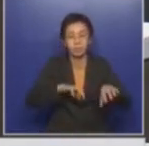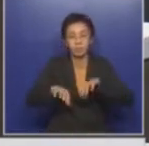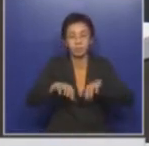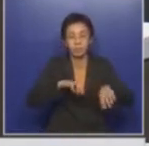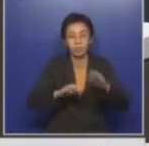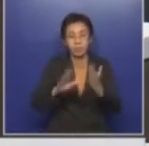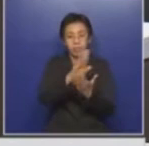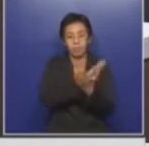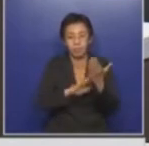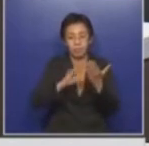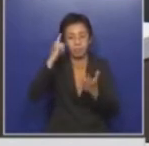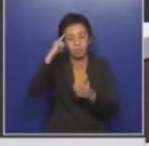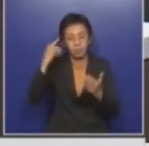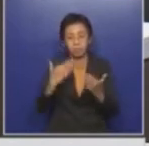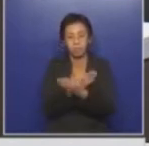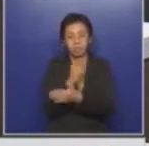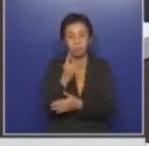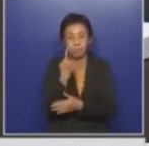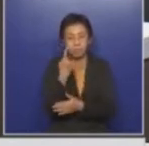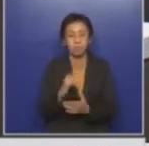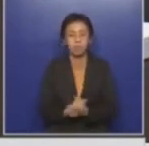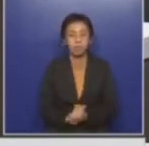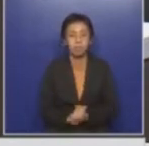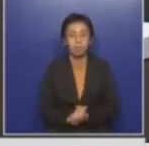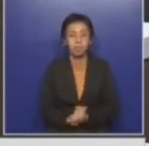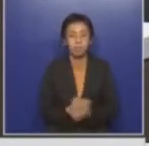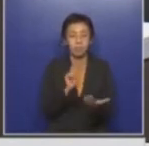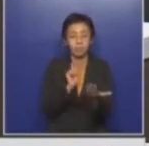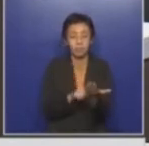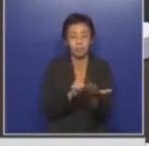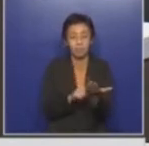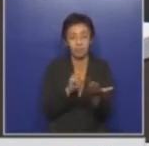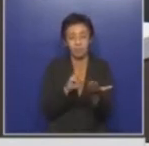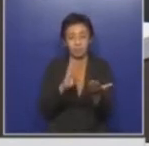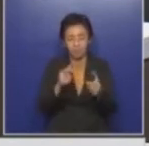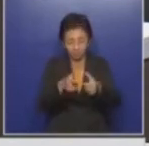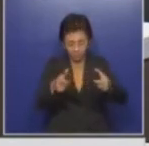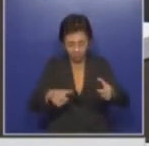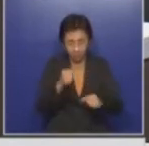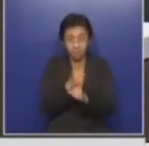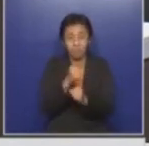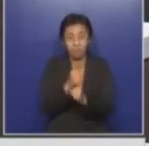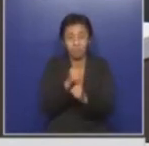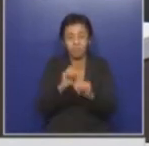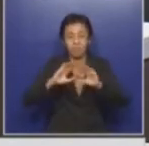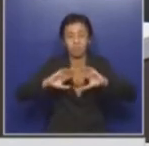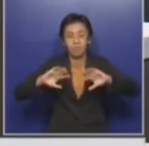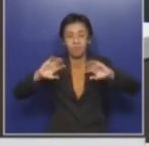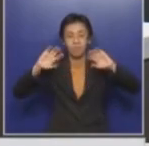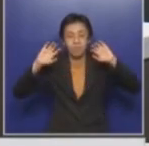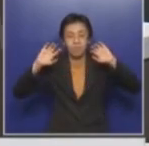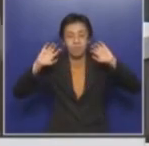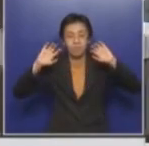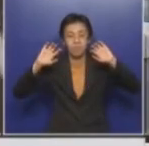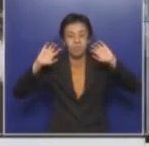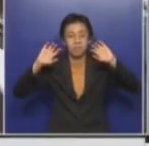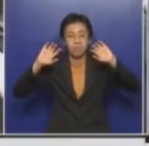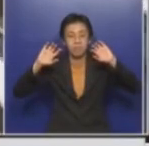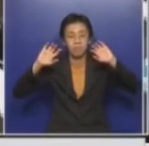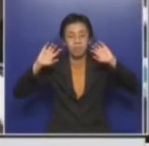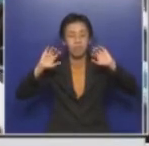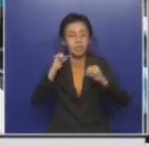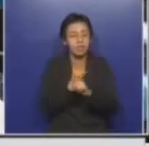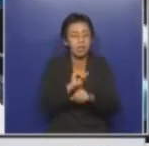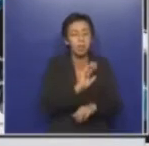ศต้องเปลี่ยนแปลงครับเพราะระบบแบบนี้เป็นระบบที่ข้าราชการส่วนใดส่วนหนึ่งต่างคนต่าง